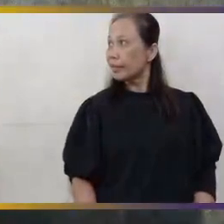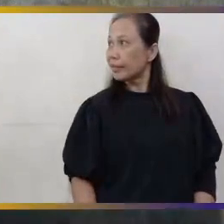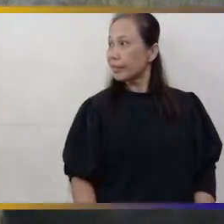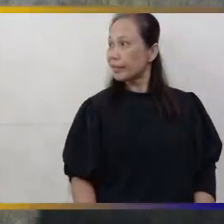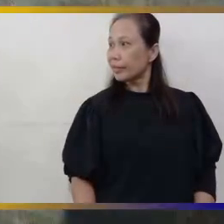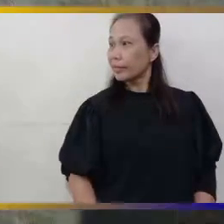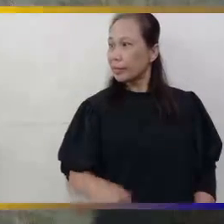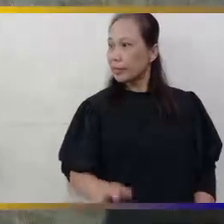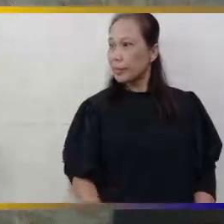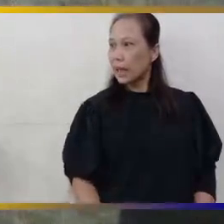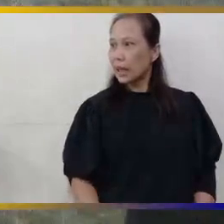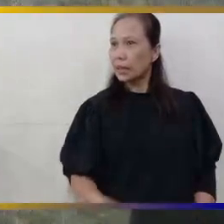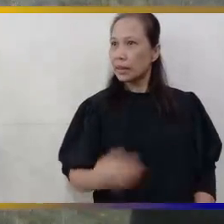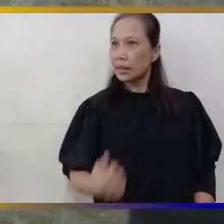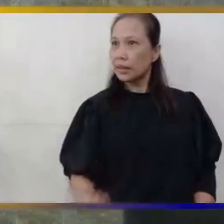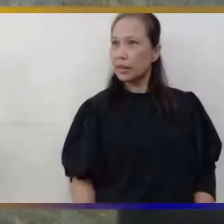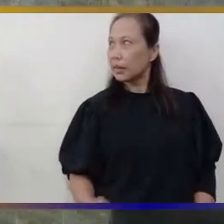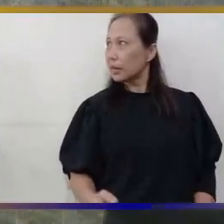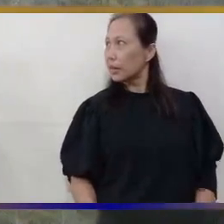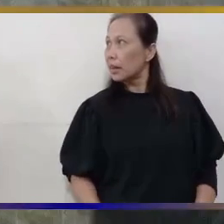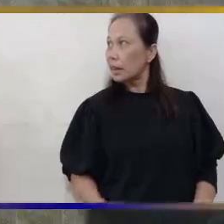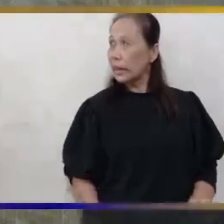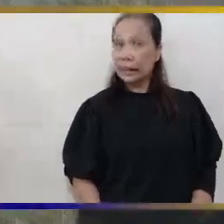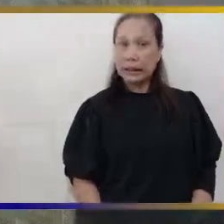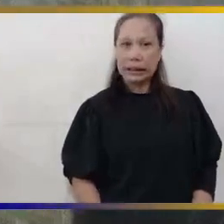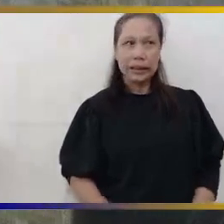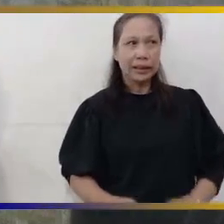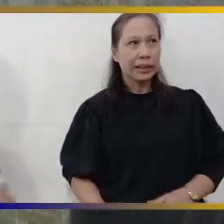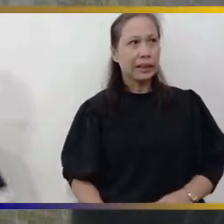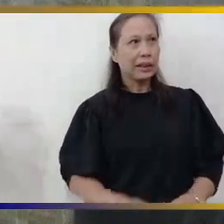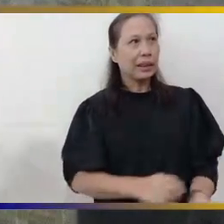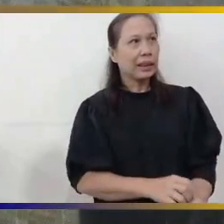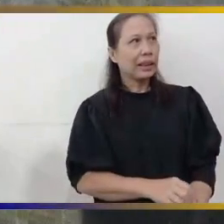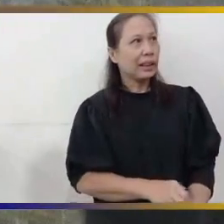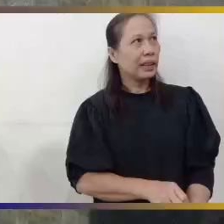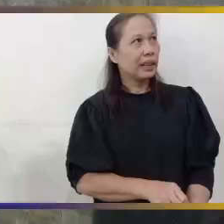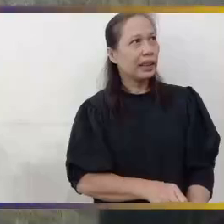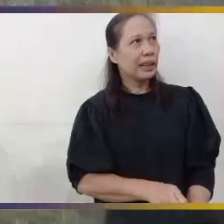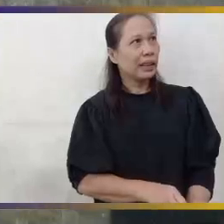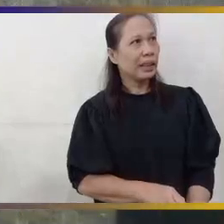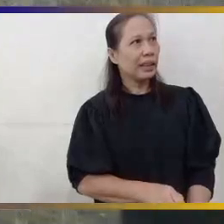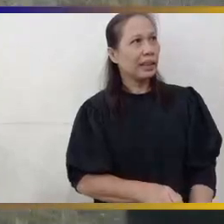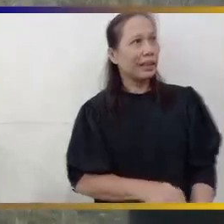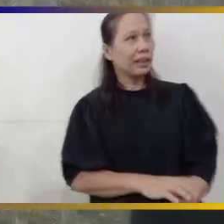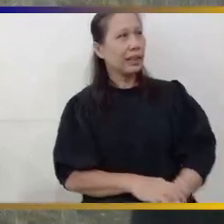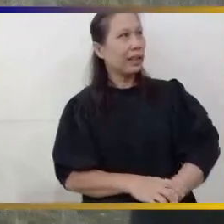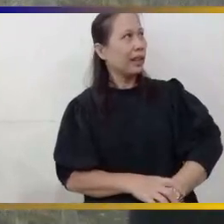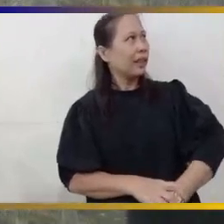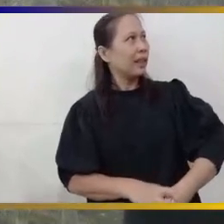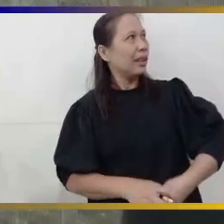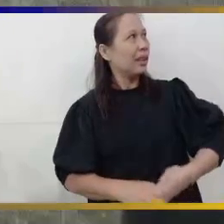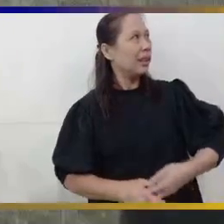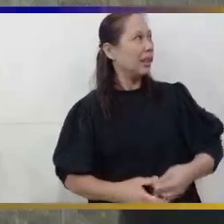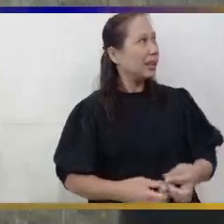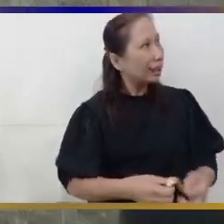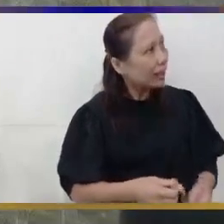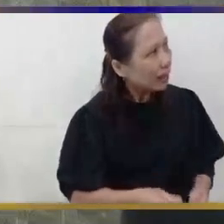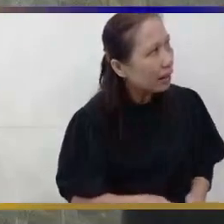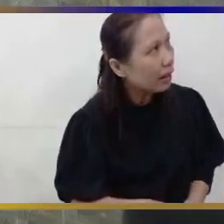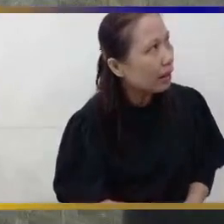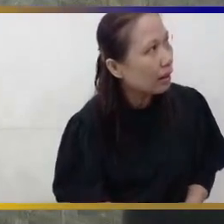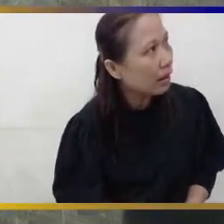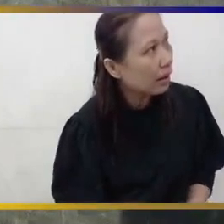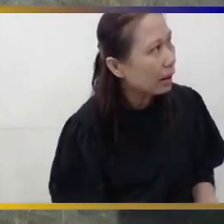mal k e malak Parang mga Parang parang mga Amerikano